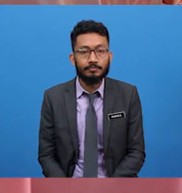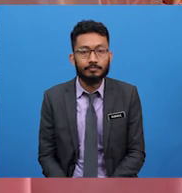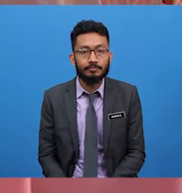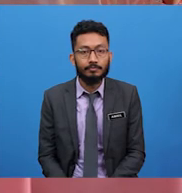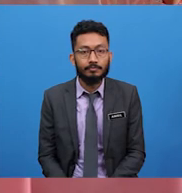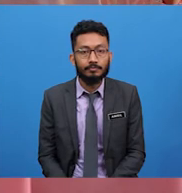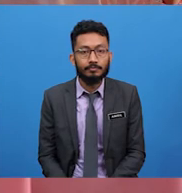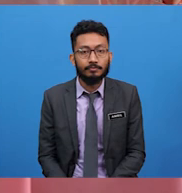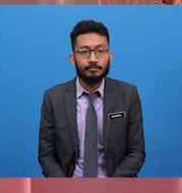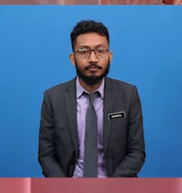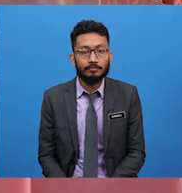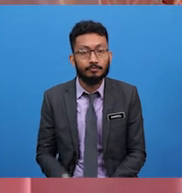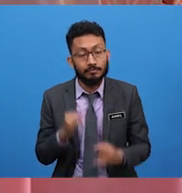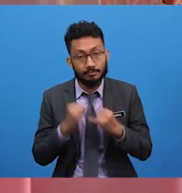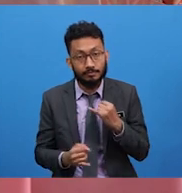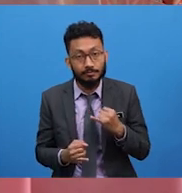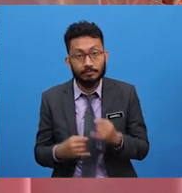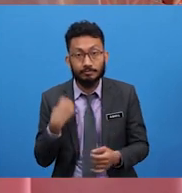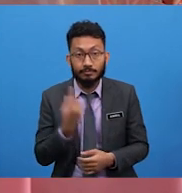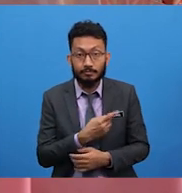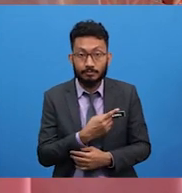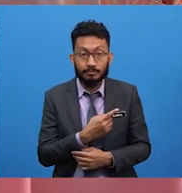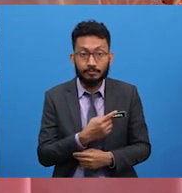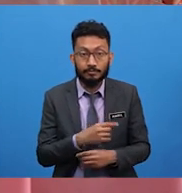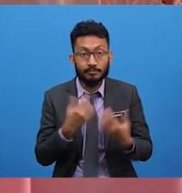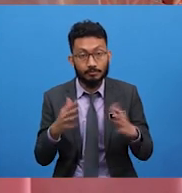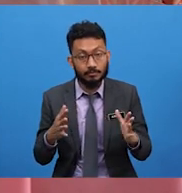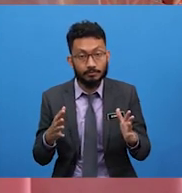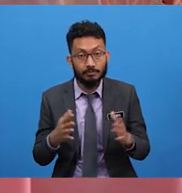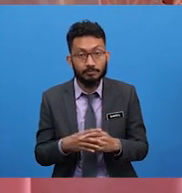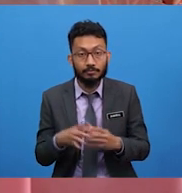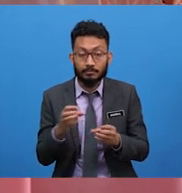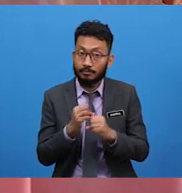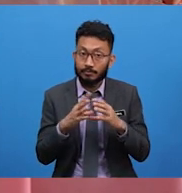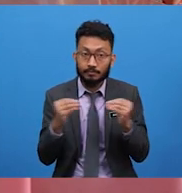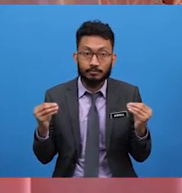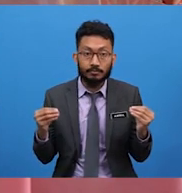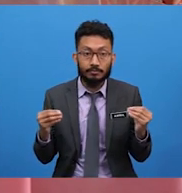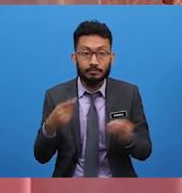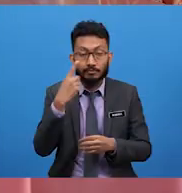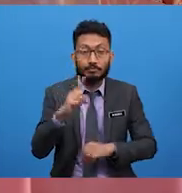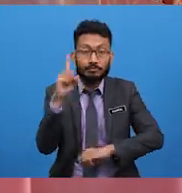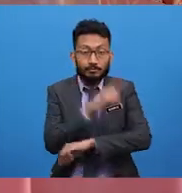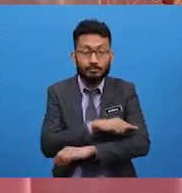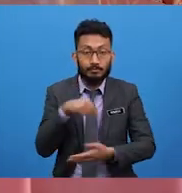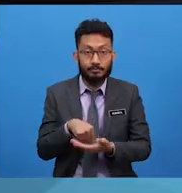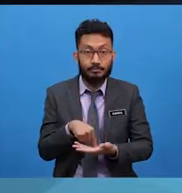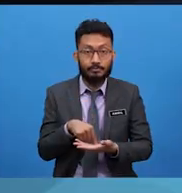Baiklah, murid-murid. Akhirnya, kita hampir sampai ke penghujung sesi pembelajaran kita pada hari